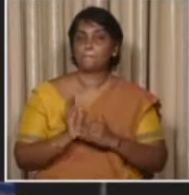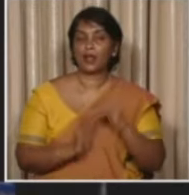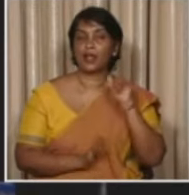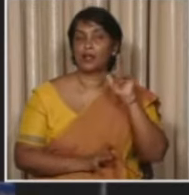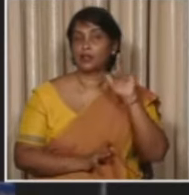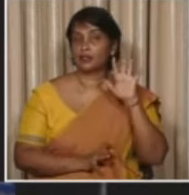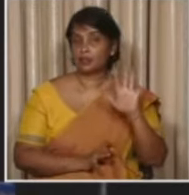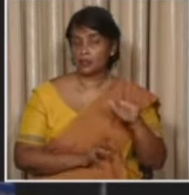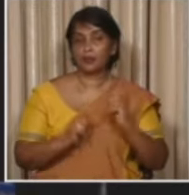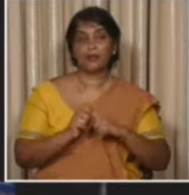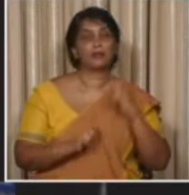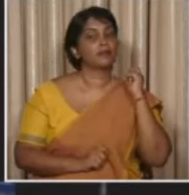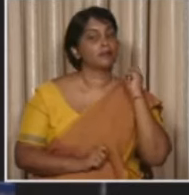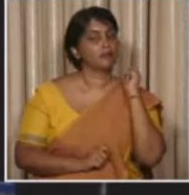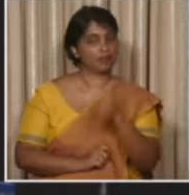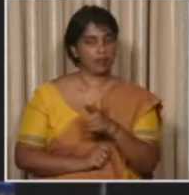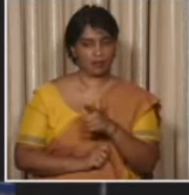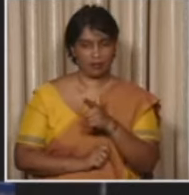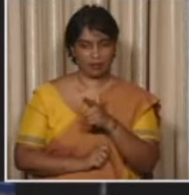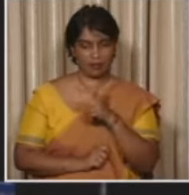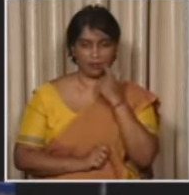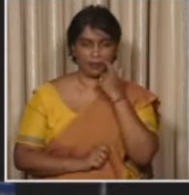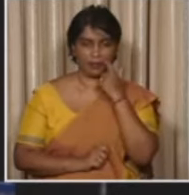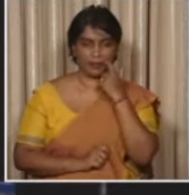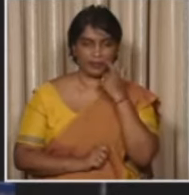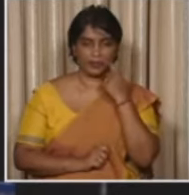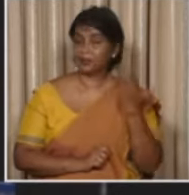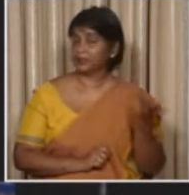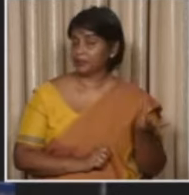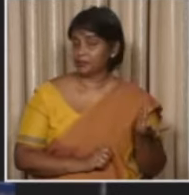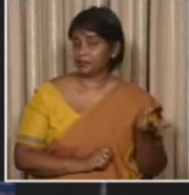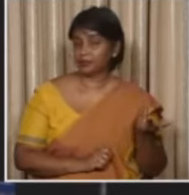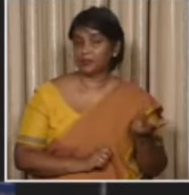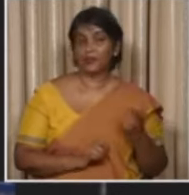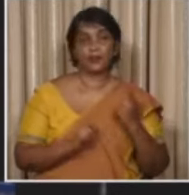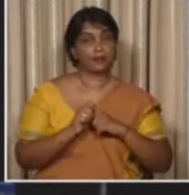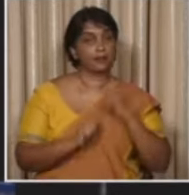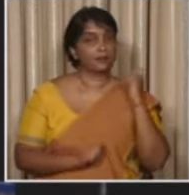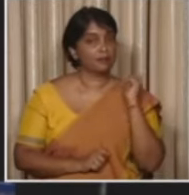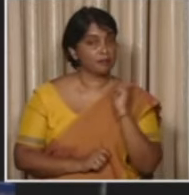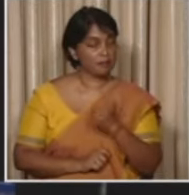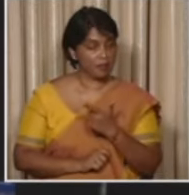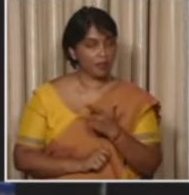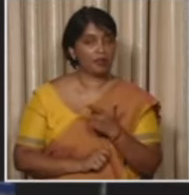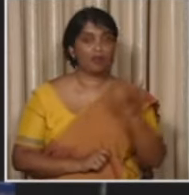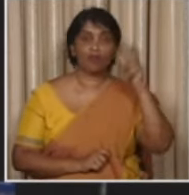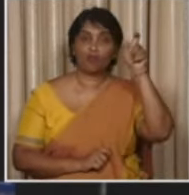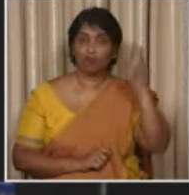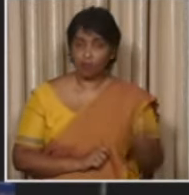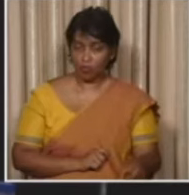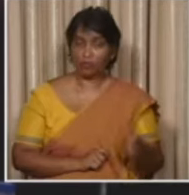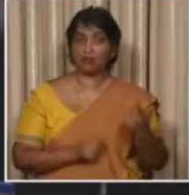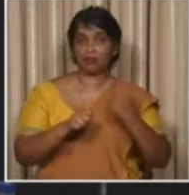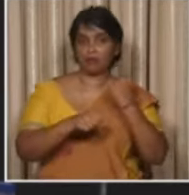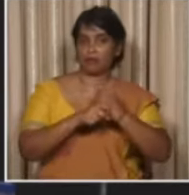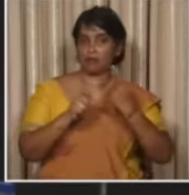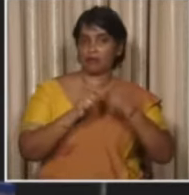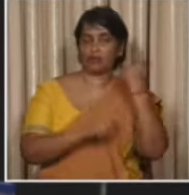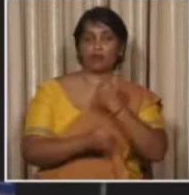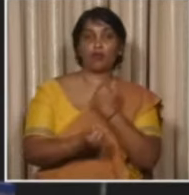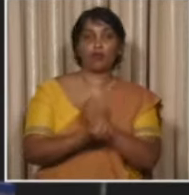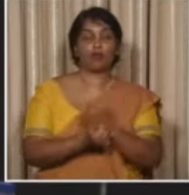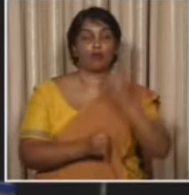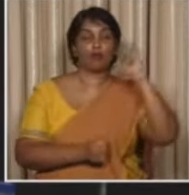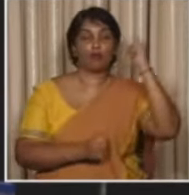75ක වන්දියක් ගෙවන්න කියලා තියෙනවා. හත් දෙයියනේ වන්දියක් ගෙවන්න කියලා තියෙන පුද්ගලෙක්ව ජේෂ්ඨ නියෝජ්‍ය පොලිස්පති කරලා